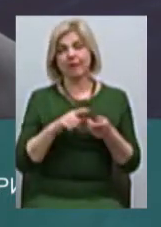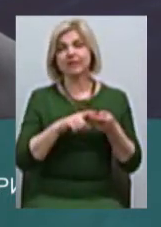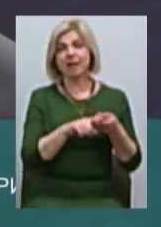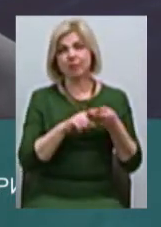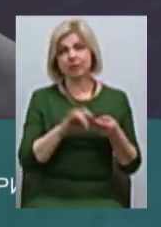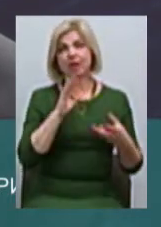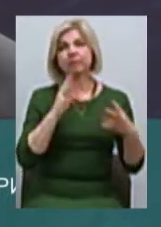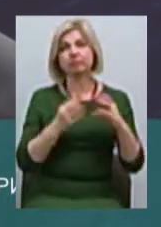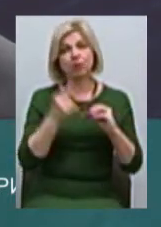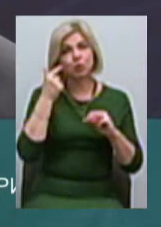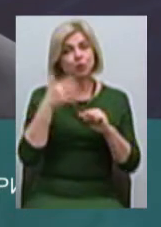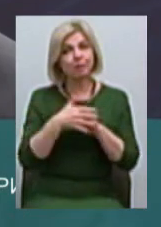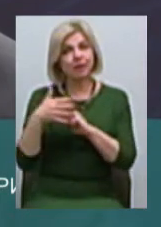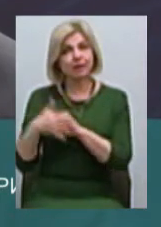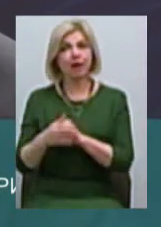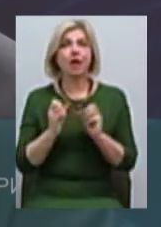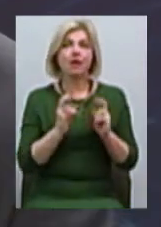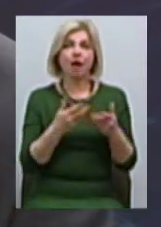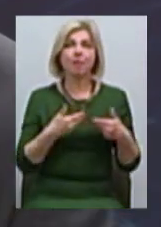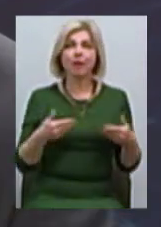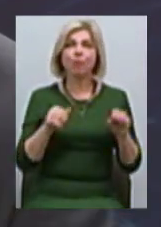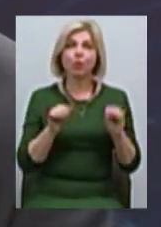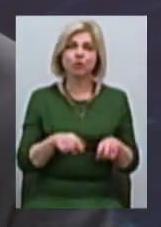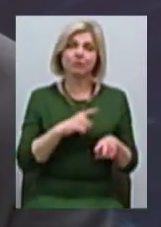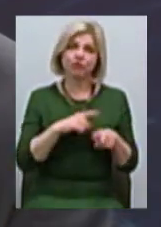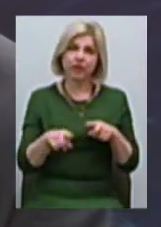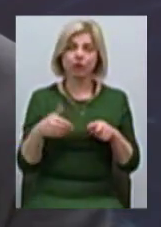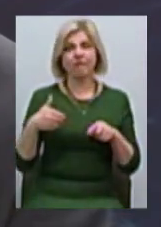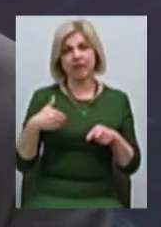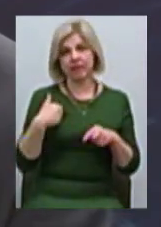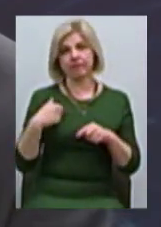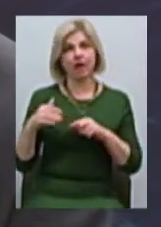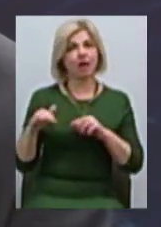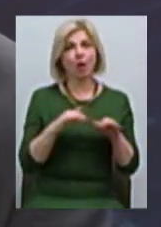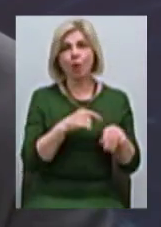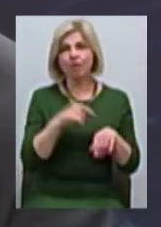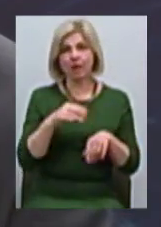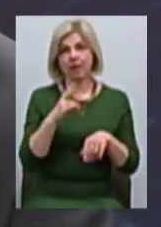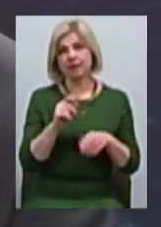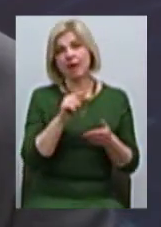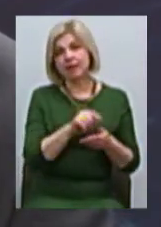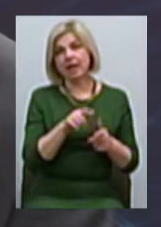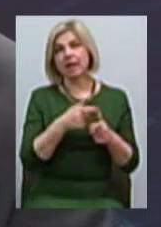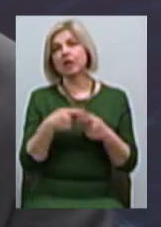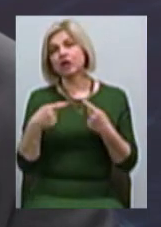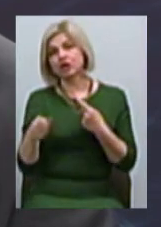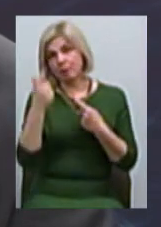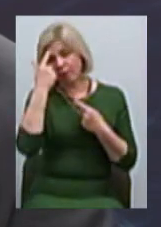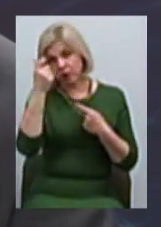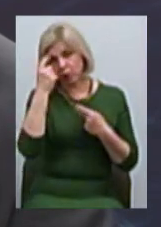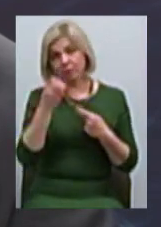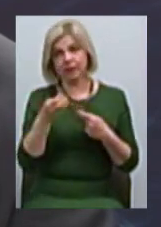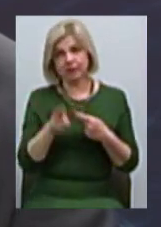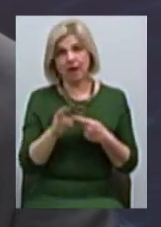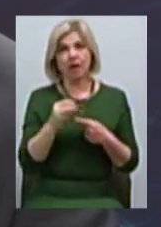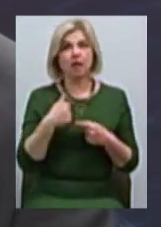розуміння, наскільки ми можемо швидко і ефективно зреагувати на те чи інше повідомлення. І я вважаю, що на даний момент